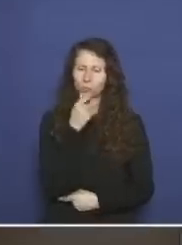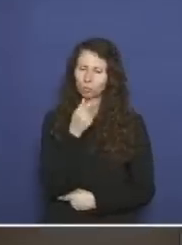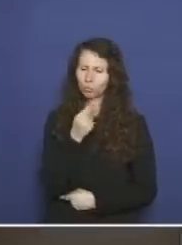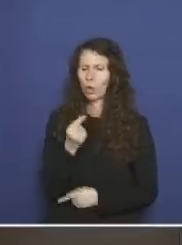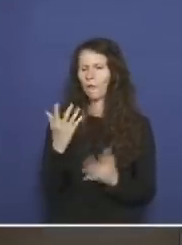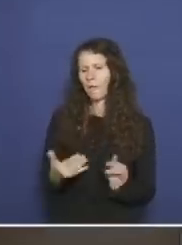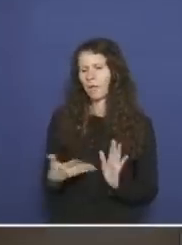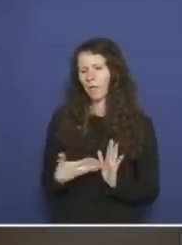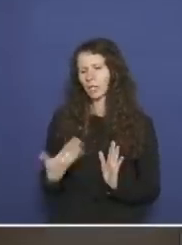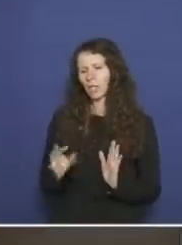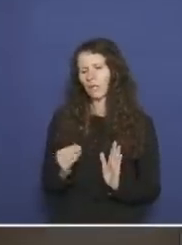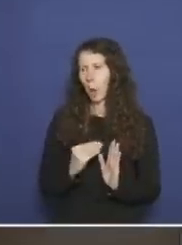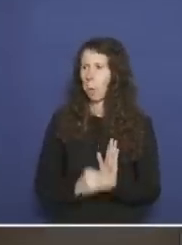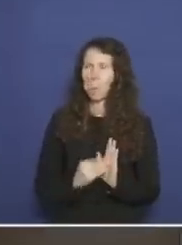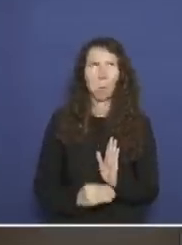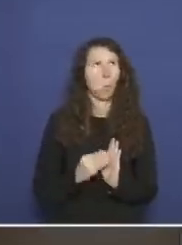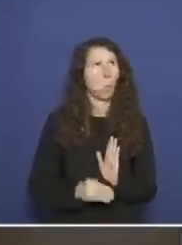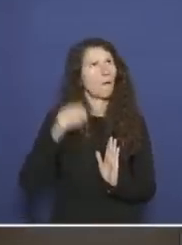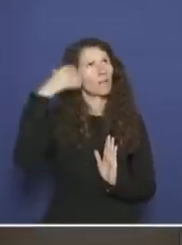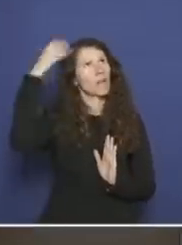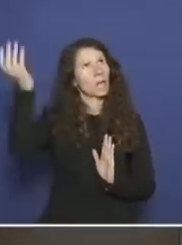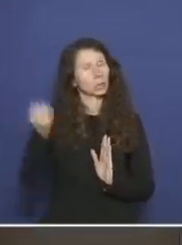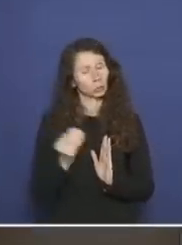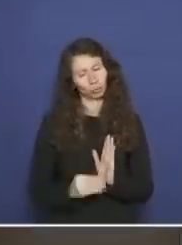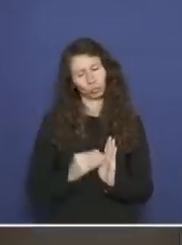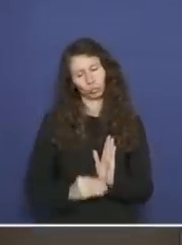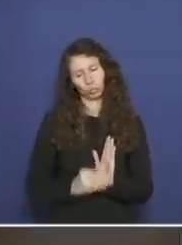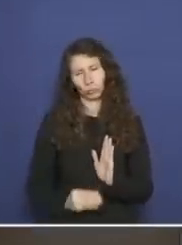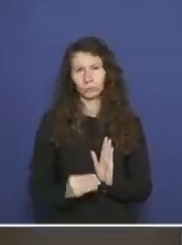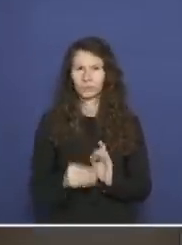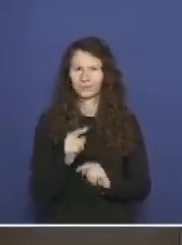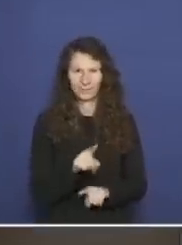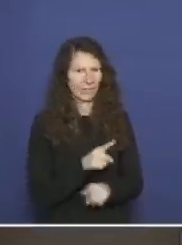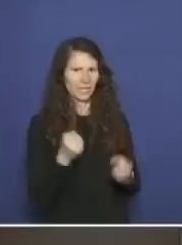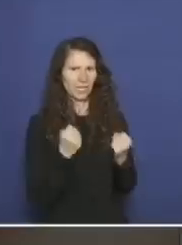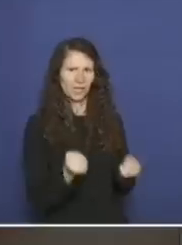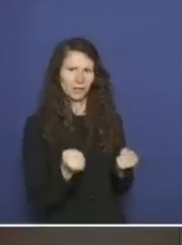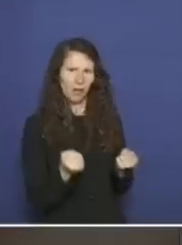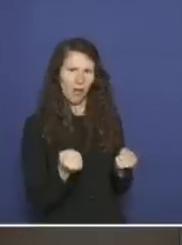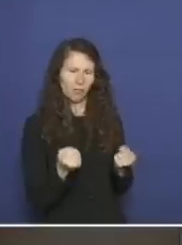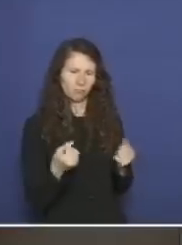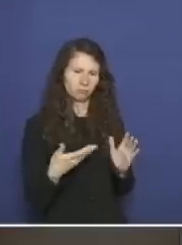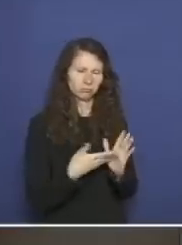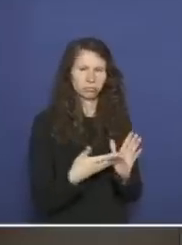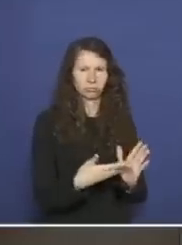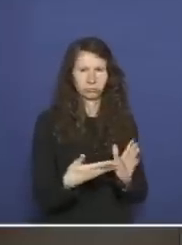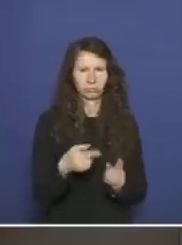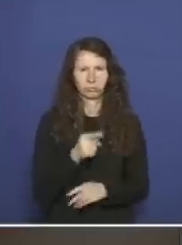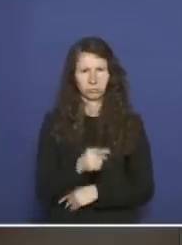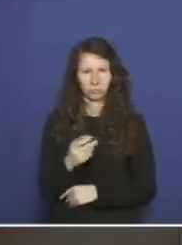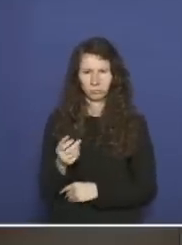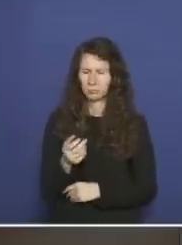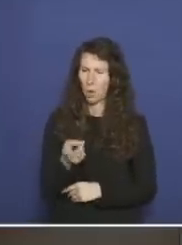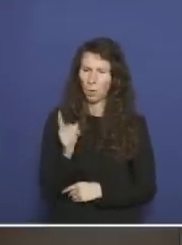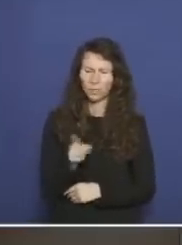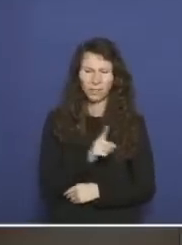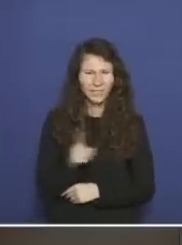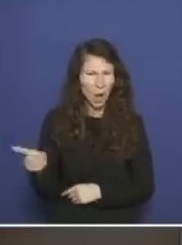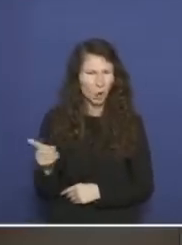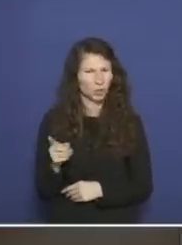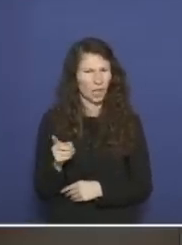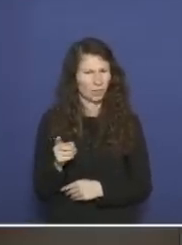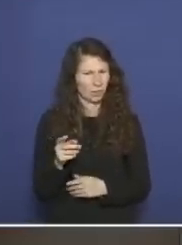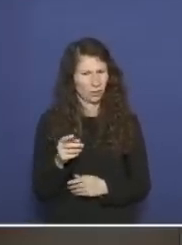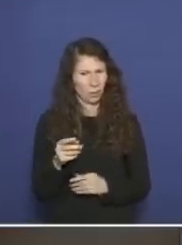und damit einfach fantasiemäßig das 100- oder 1000-fach übertreiben pro Tag, womit dieser große Betrug